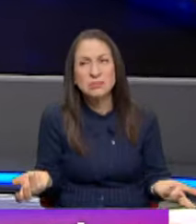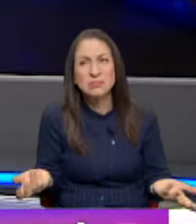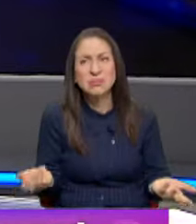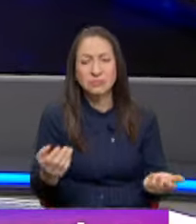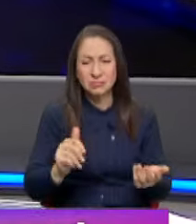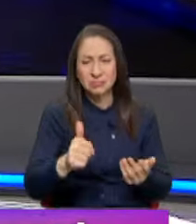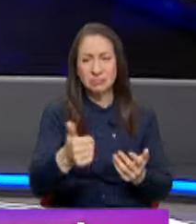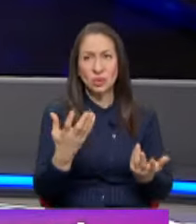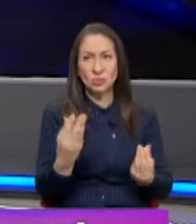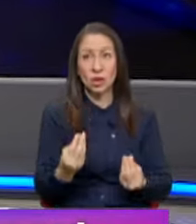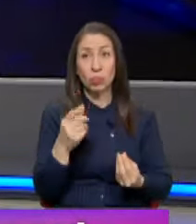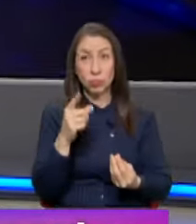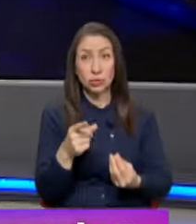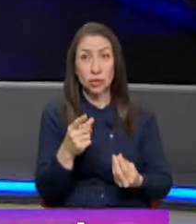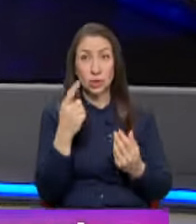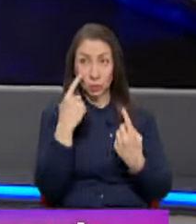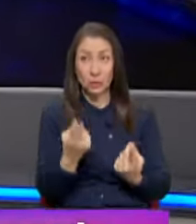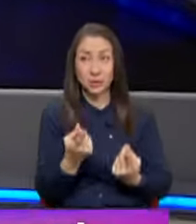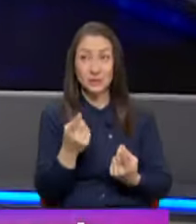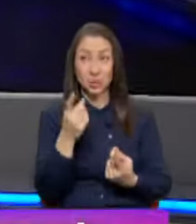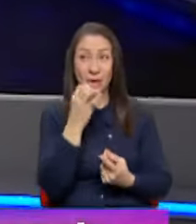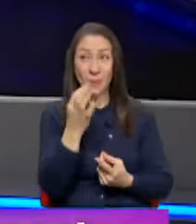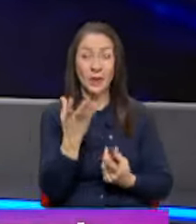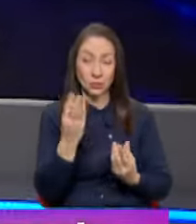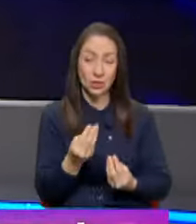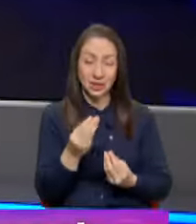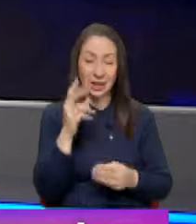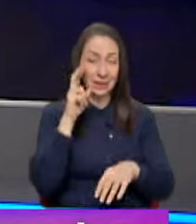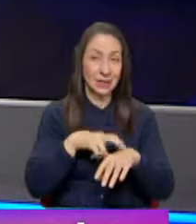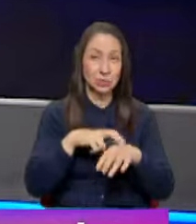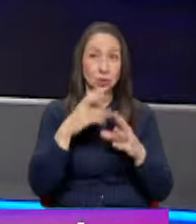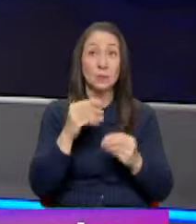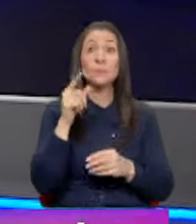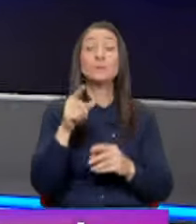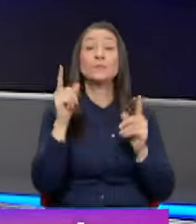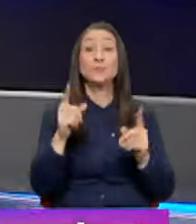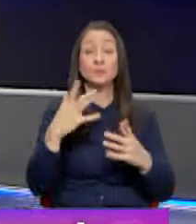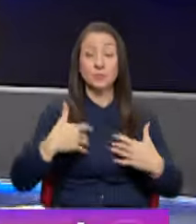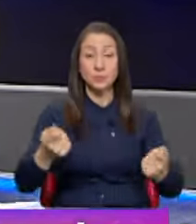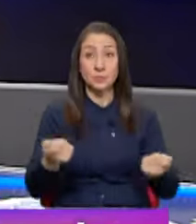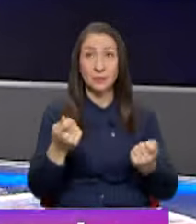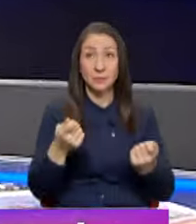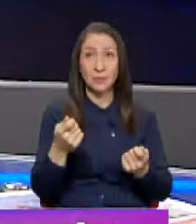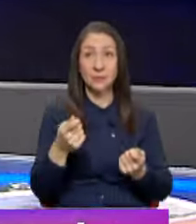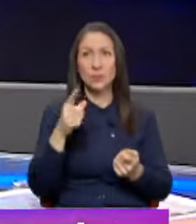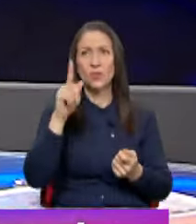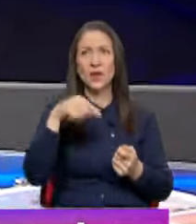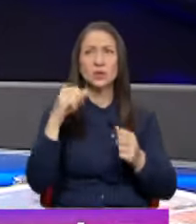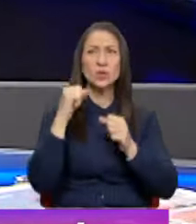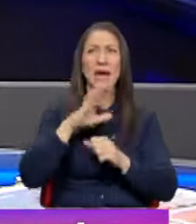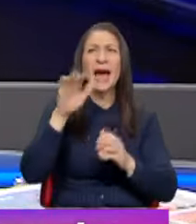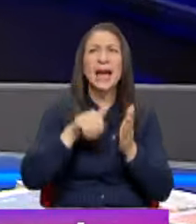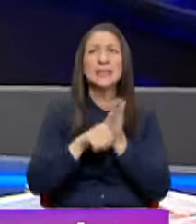önümüzdeki günlerde bunu da göreceğiz onu da haberleştiği olalım Bu arada sağlık çalışanları ya bu vergi yükü